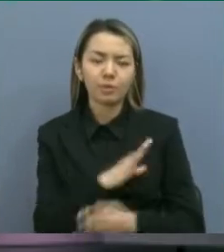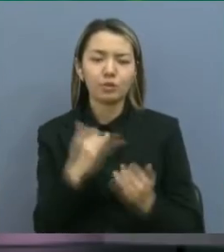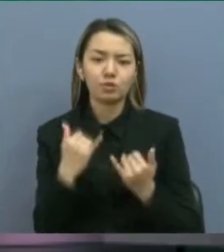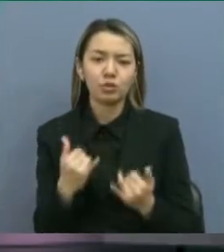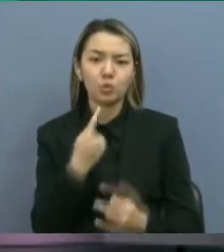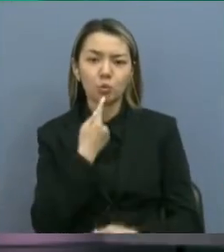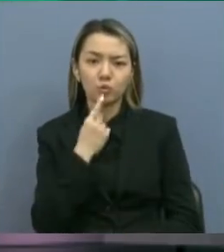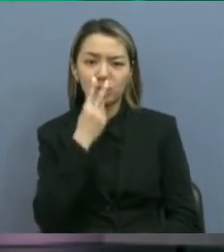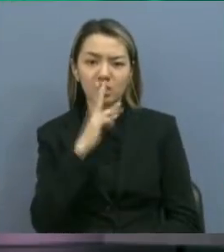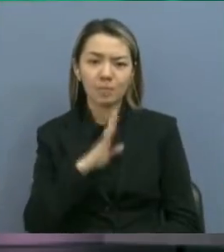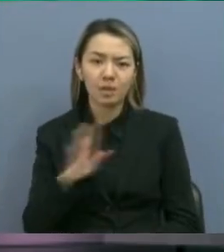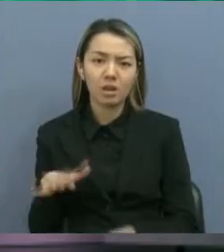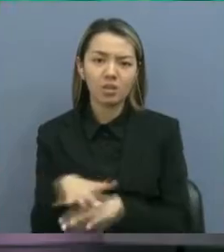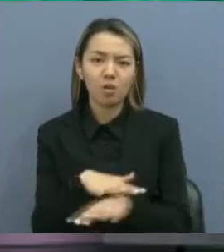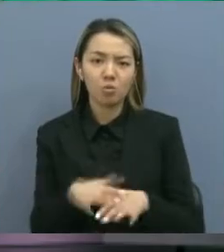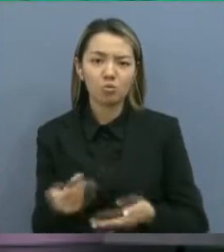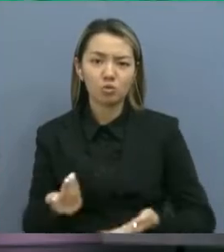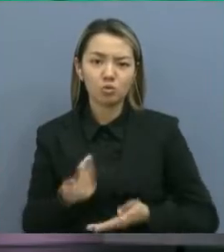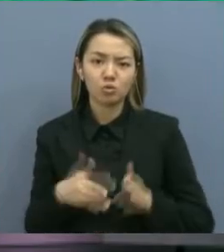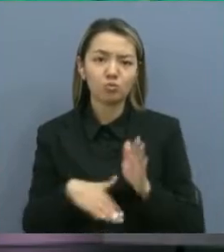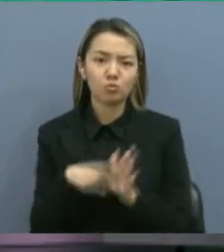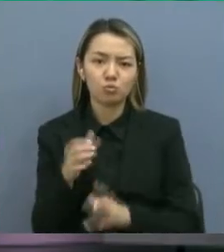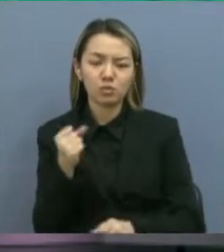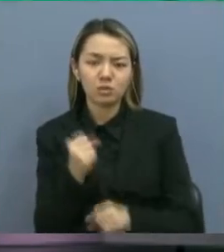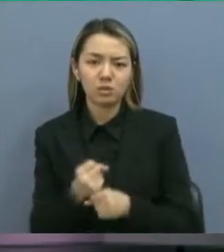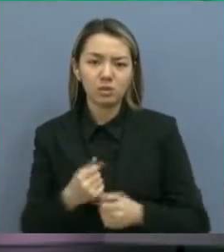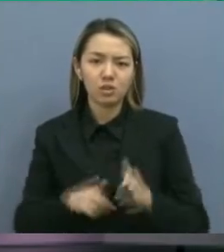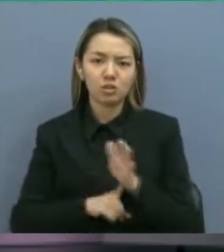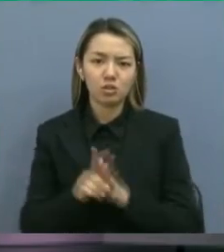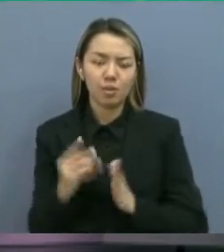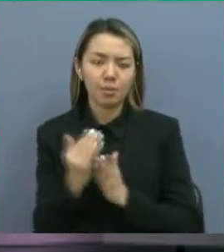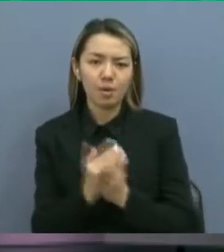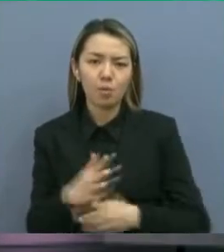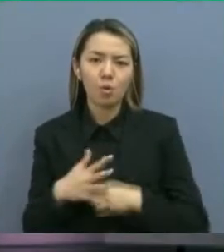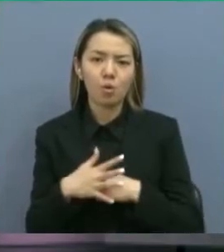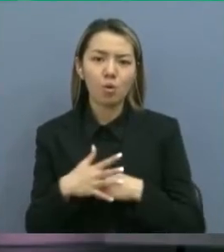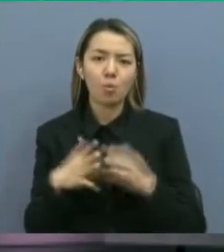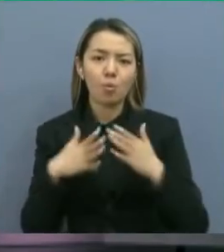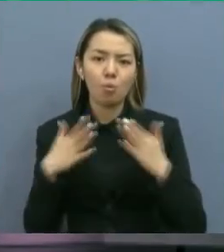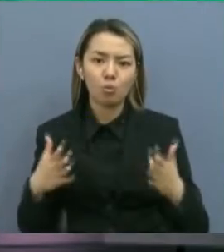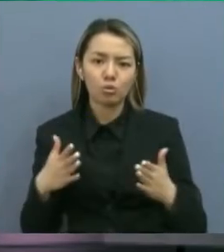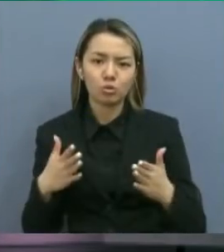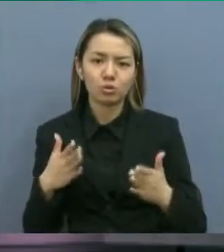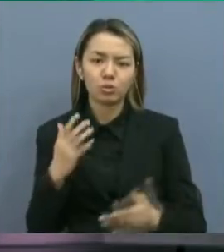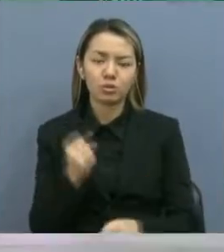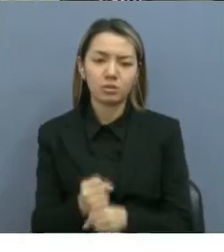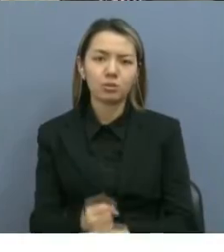қазіргі қиындықтарға қарамастан халықтың тұрмысын арттыруға бағытталған бастамалардың көкжиегі кеңей түспек.